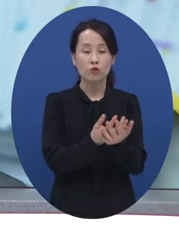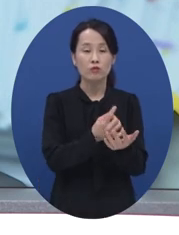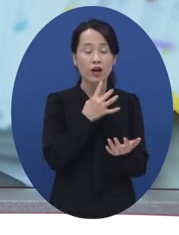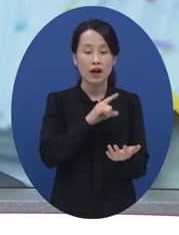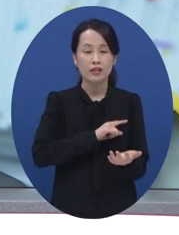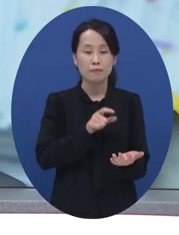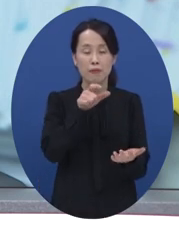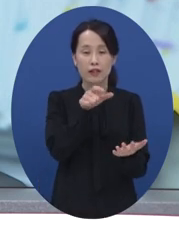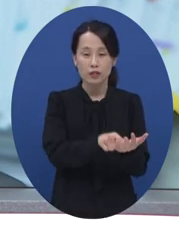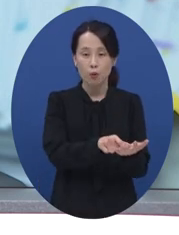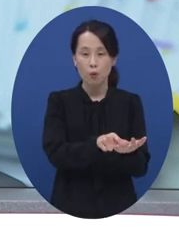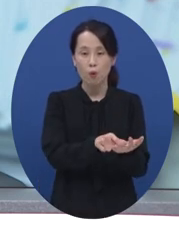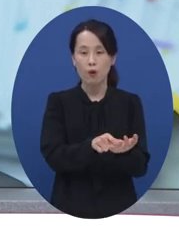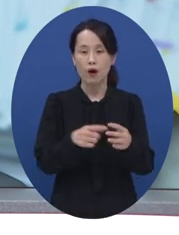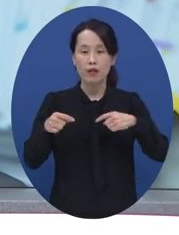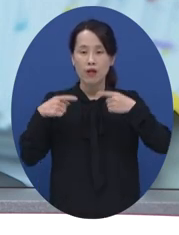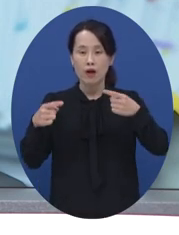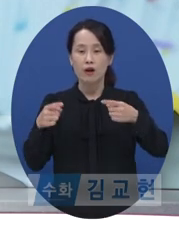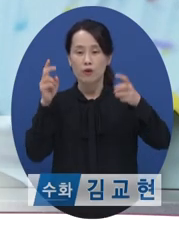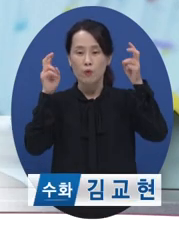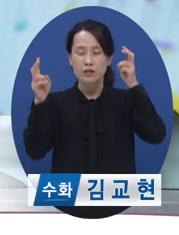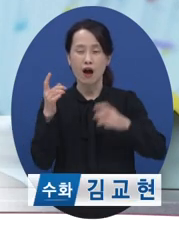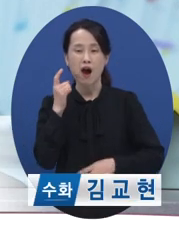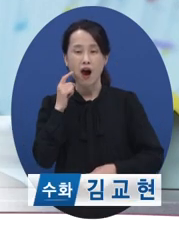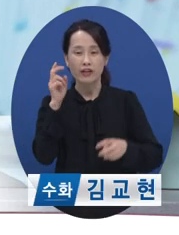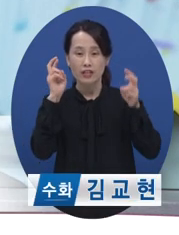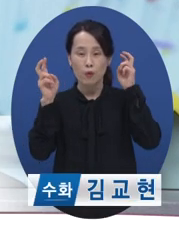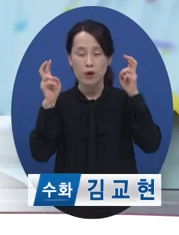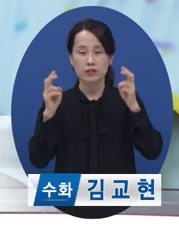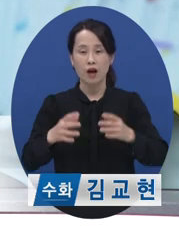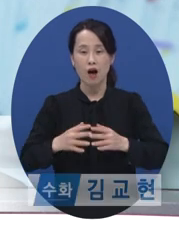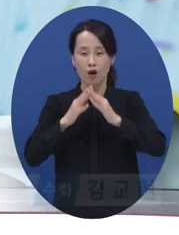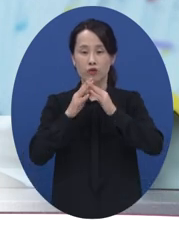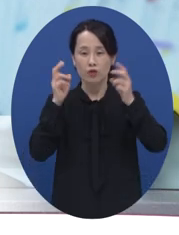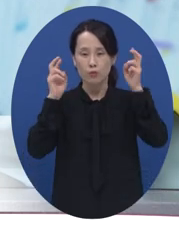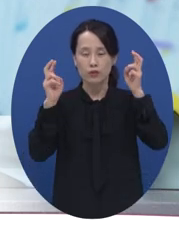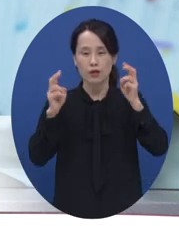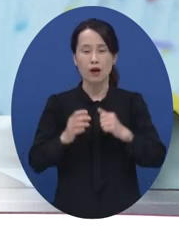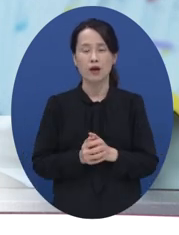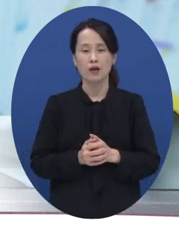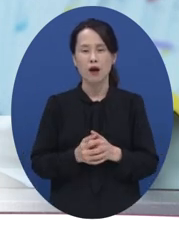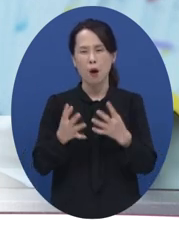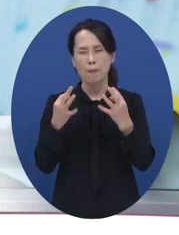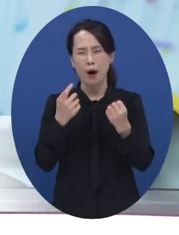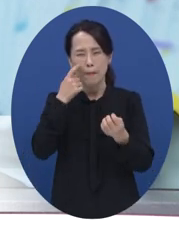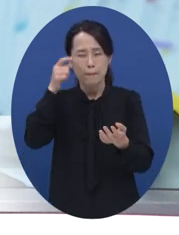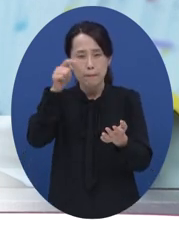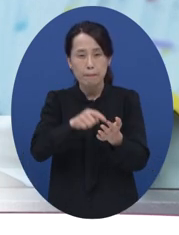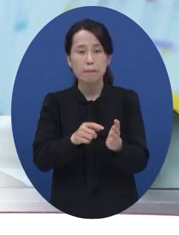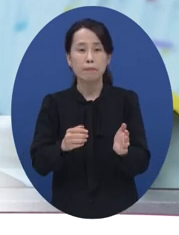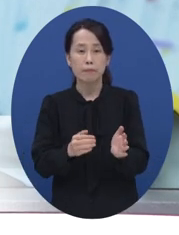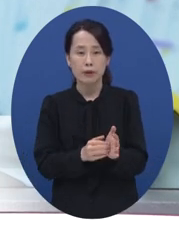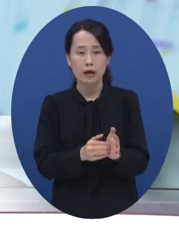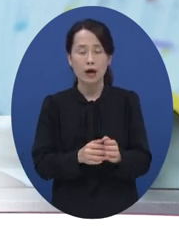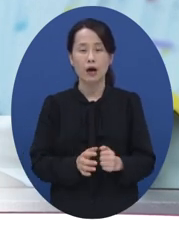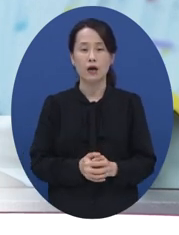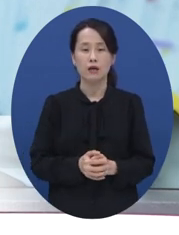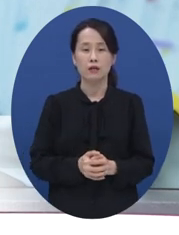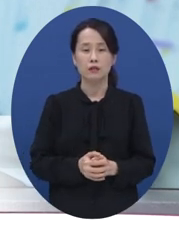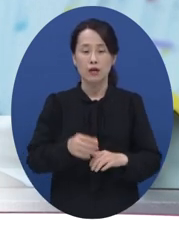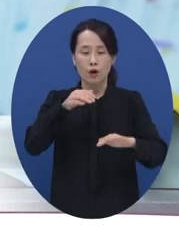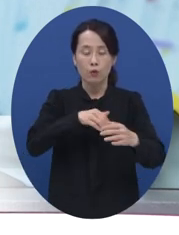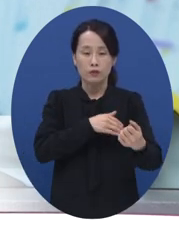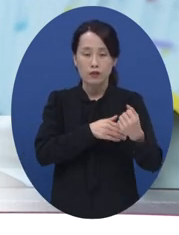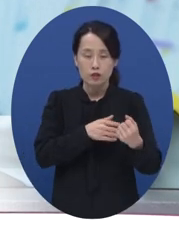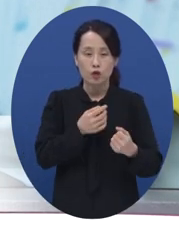서류상으로만 존재하는 이른바 페이퍼 컴퍼니로 영어판 건설업체들이 경기도 단송 망에 대거 적발됐습니다